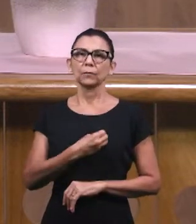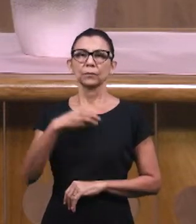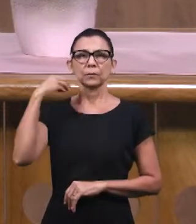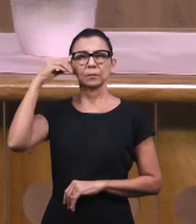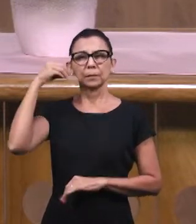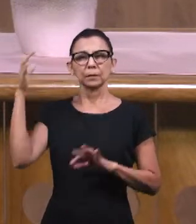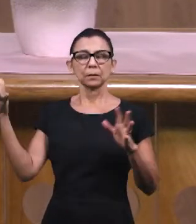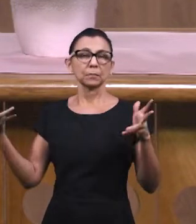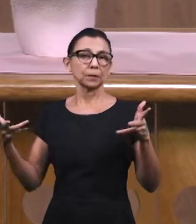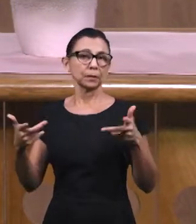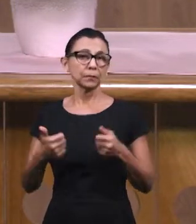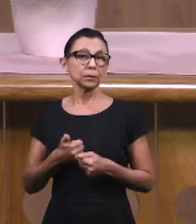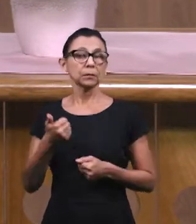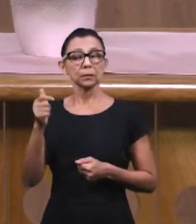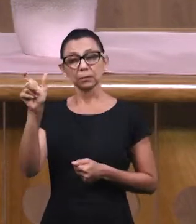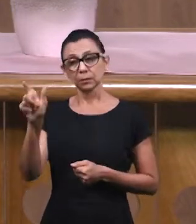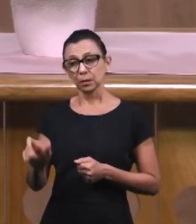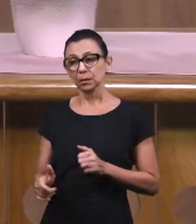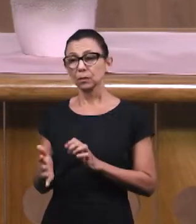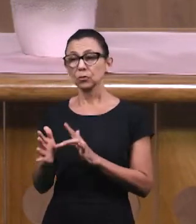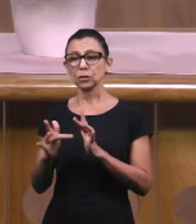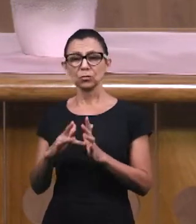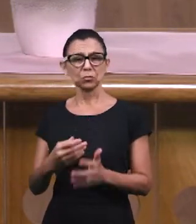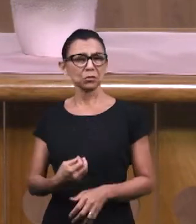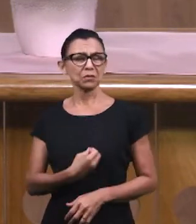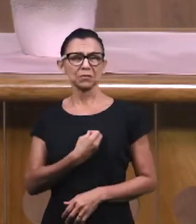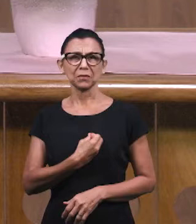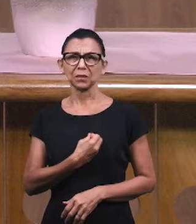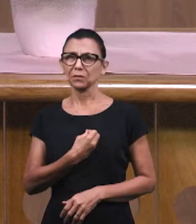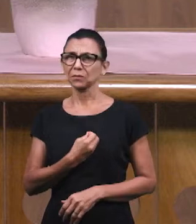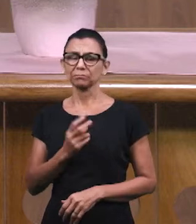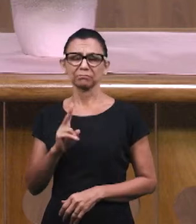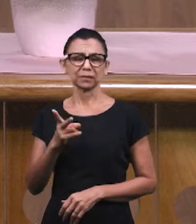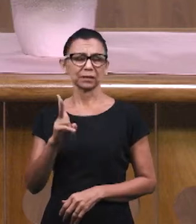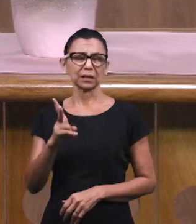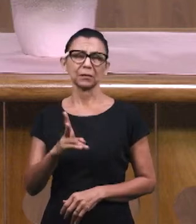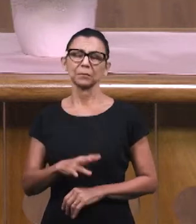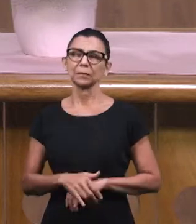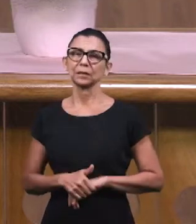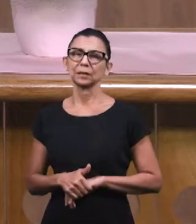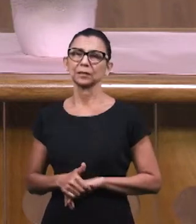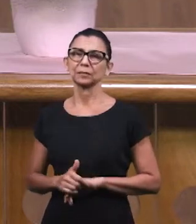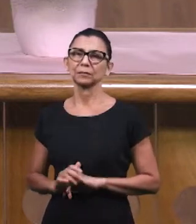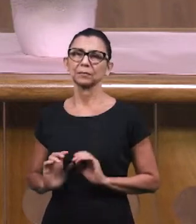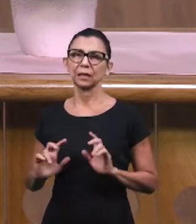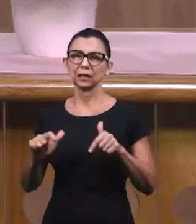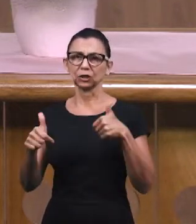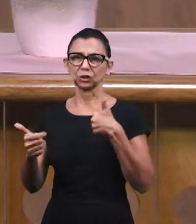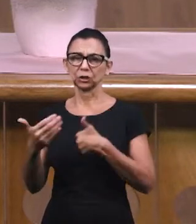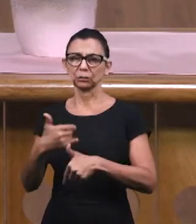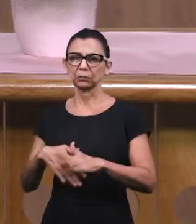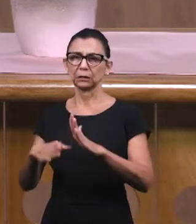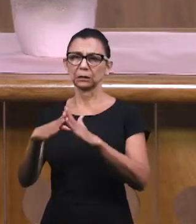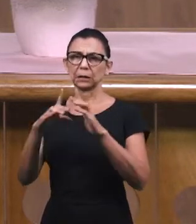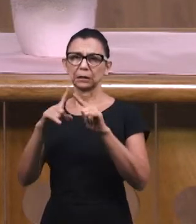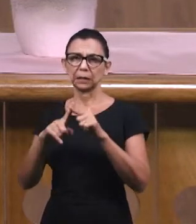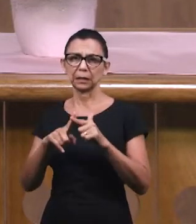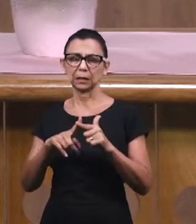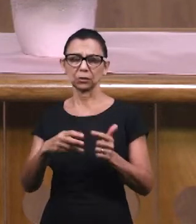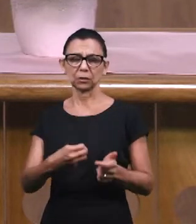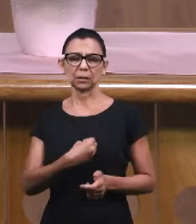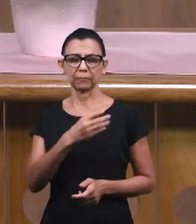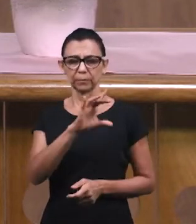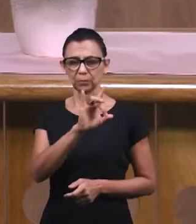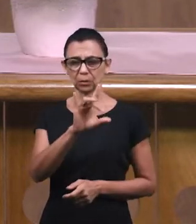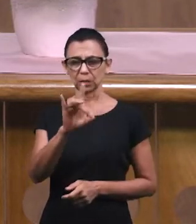ce Jésus, Jésus de Nazareth, Jésus vivant, Jésus présent au milieu de nous, présent dans nos jours de tous les